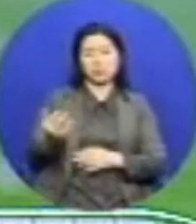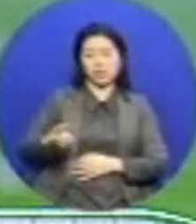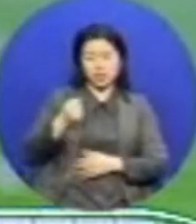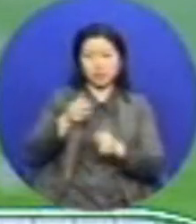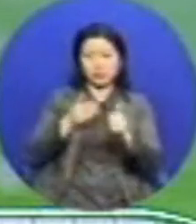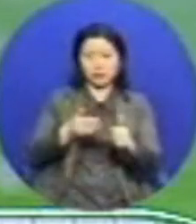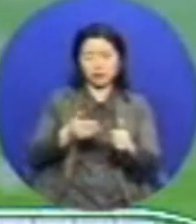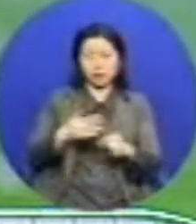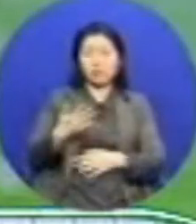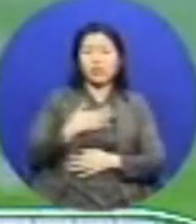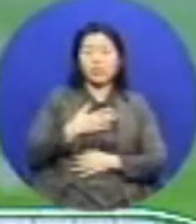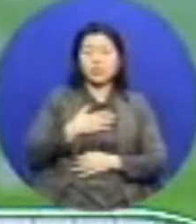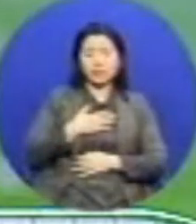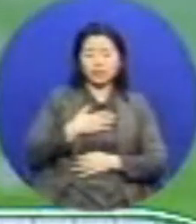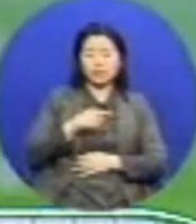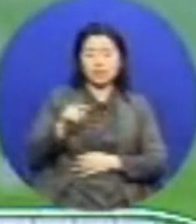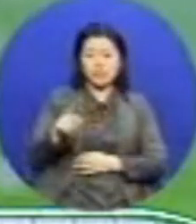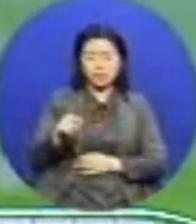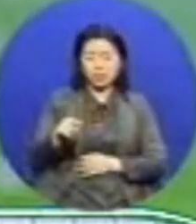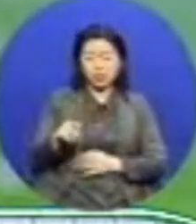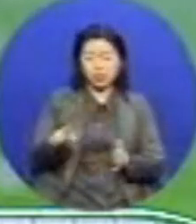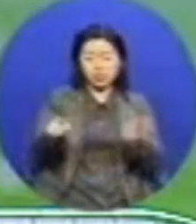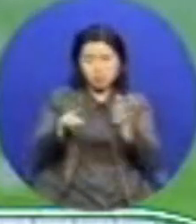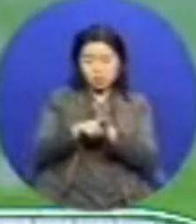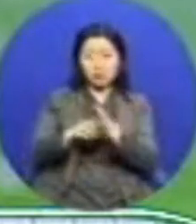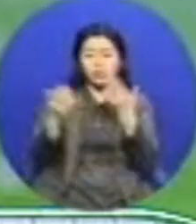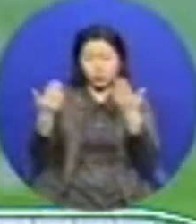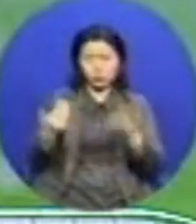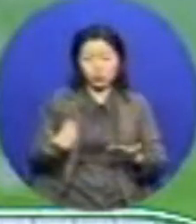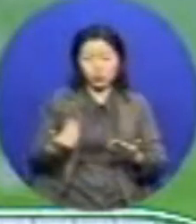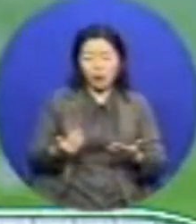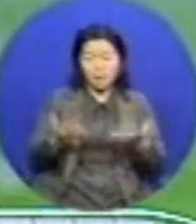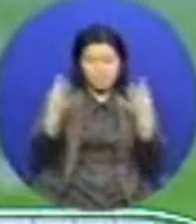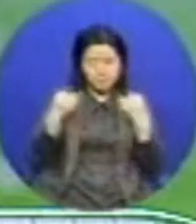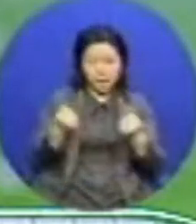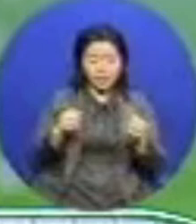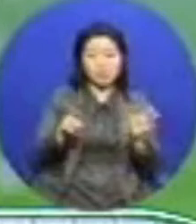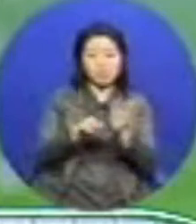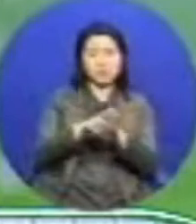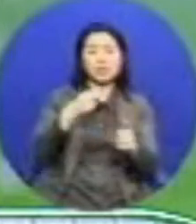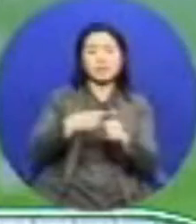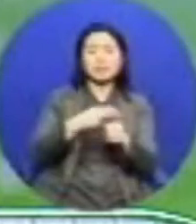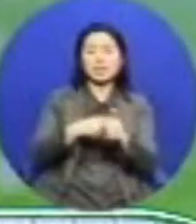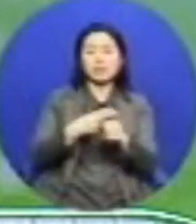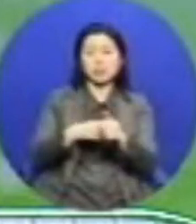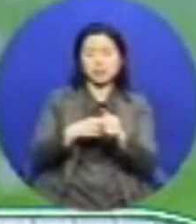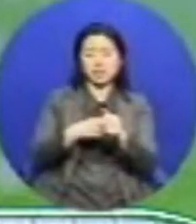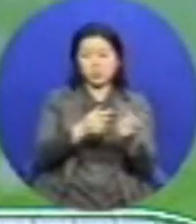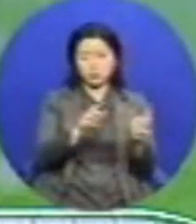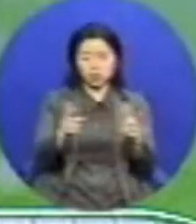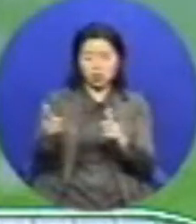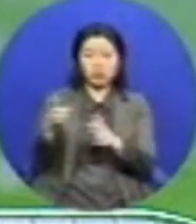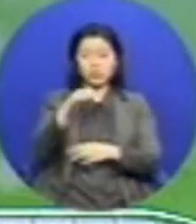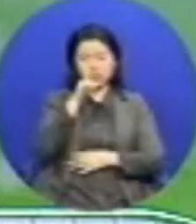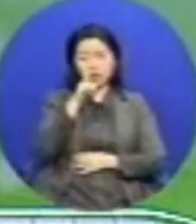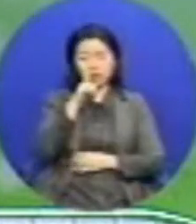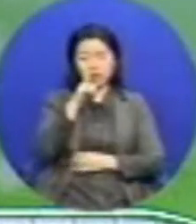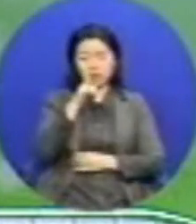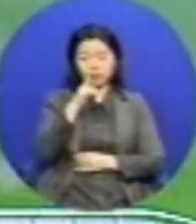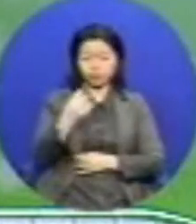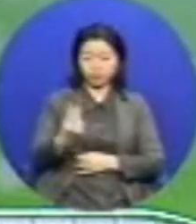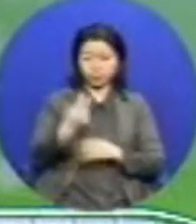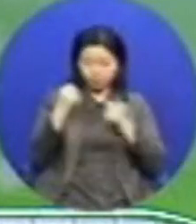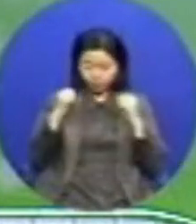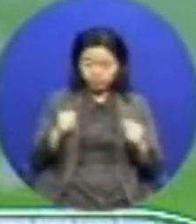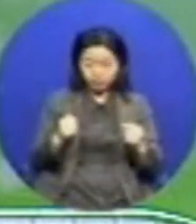저는 저에게 이런 믿음을 도전해 2 준하는 믿음의 선생님들이 계십니다 생존 하신 분들도